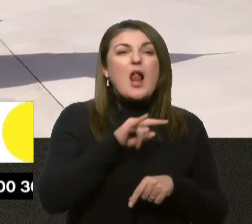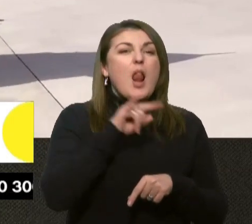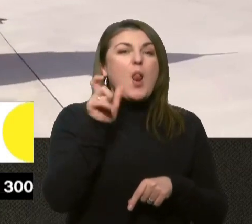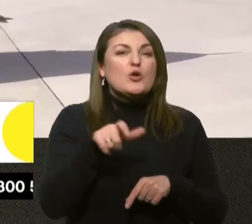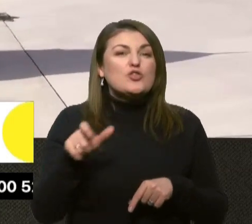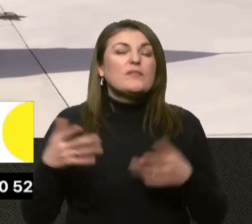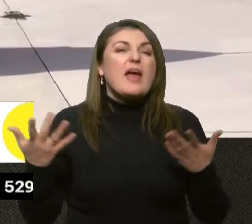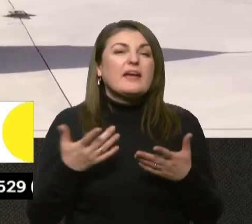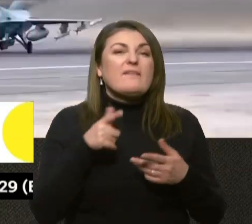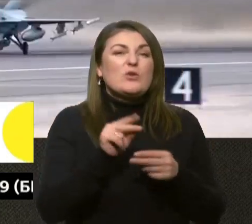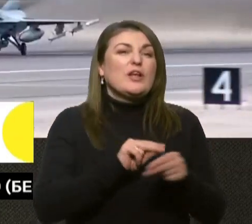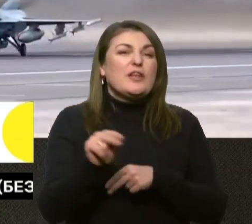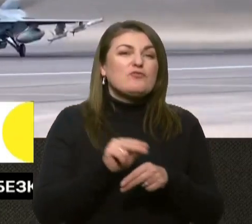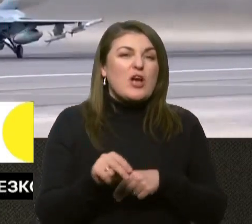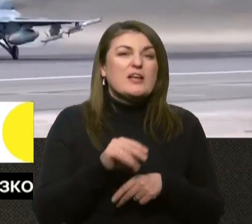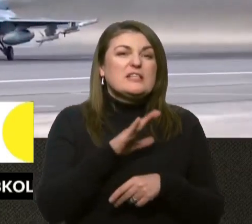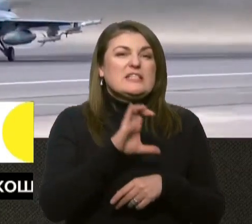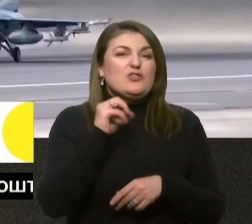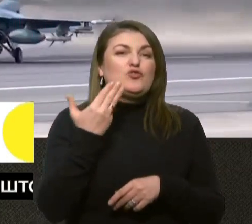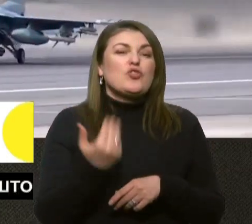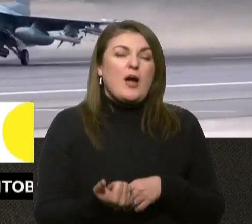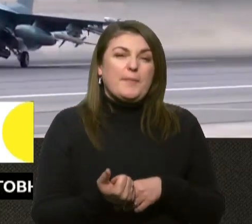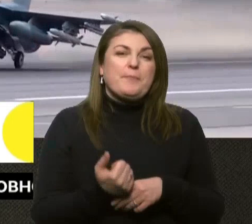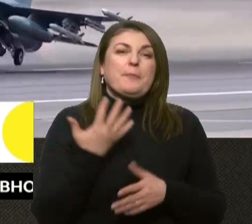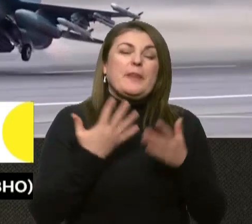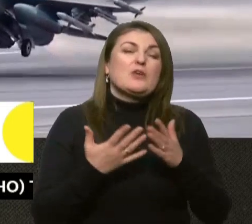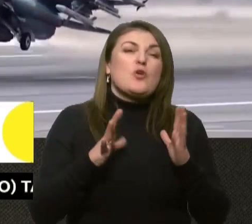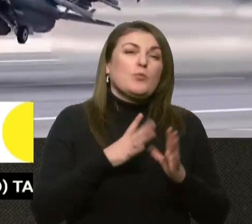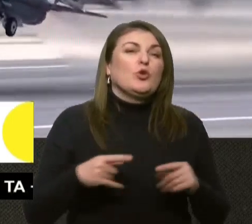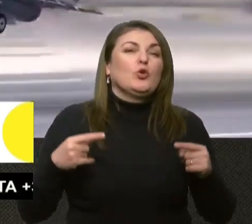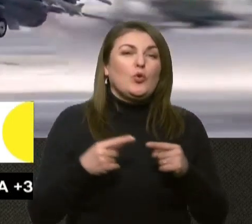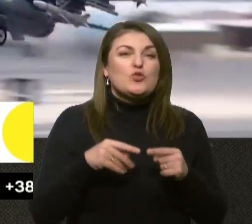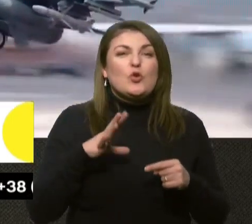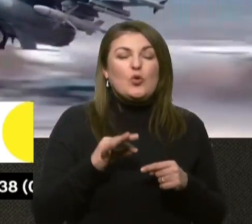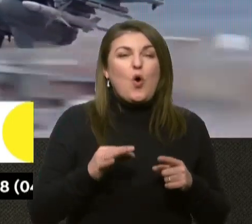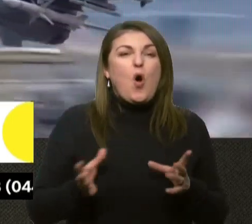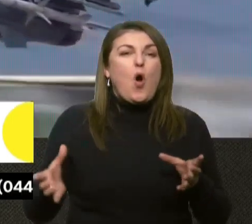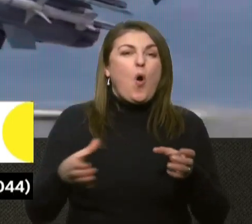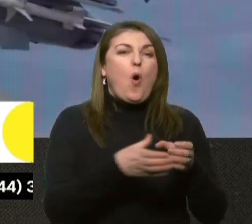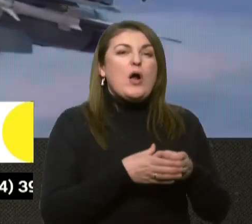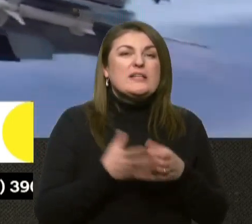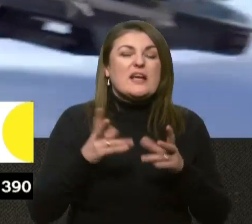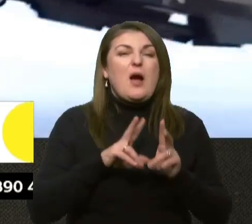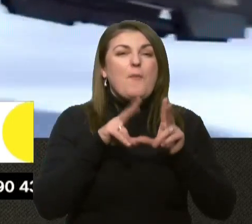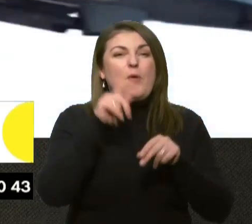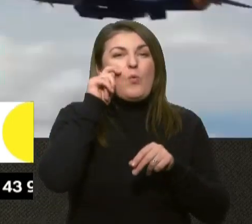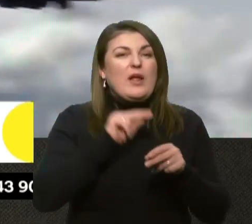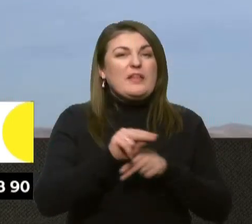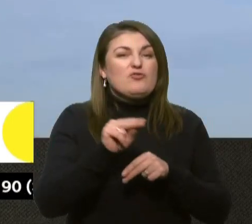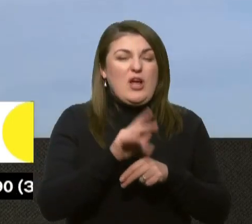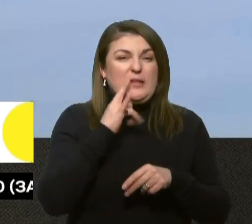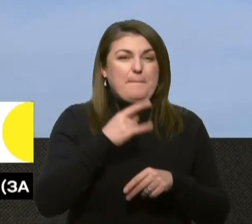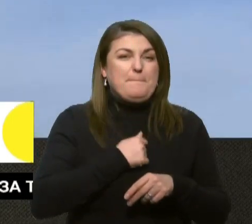льотчиків, які вони навчають безпосередньо Сполучених Штатів. Ага. Якщо бути точним, то коаліція, яка пообіцяла Україні навчати